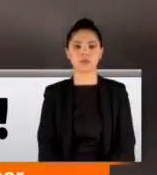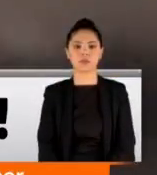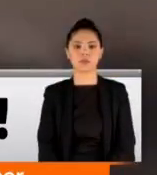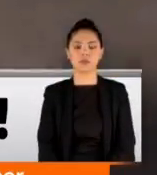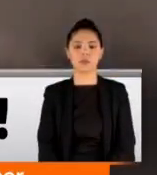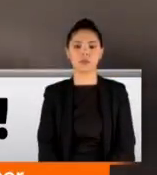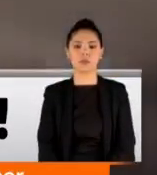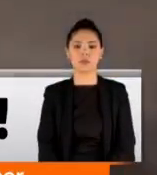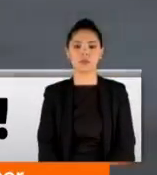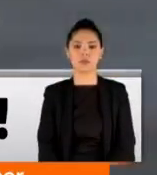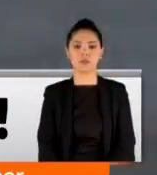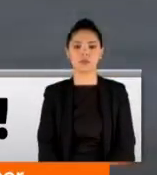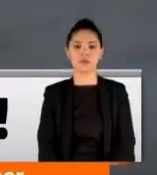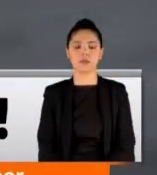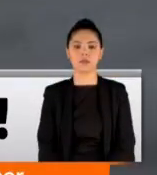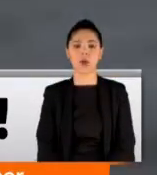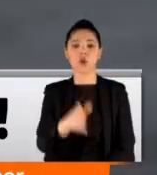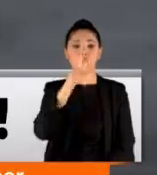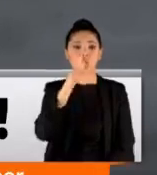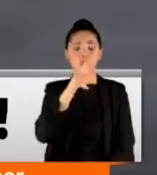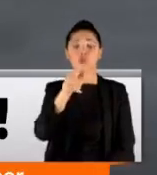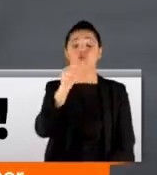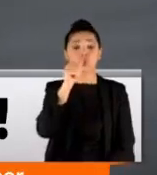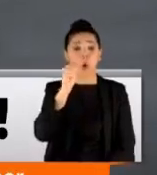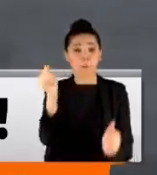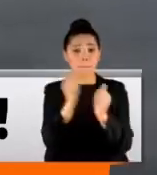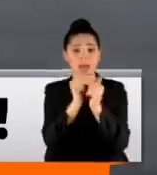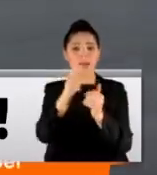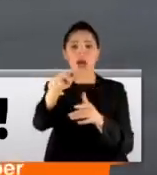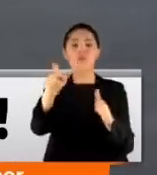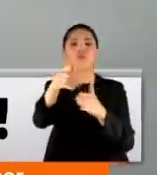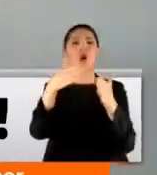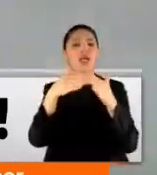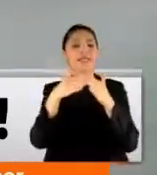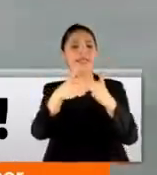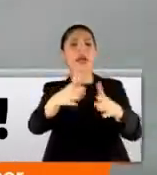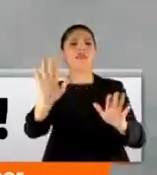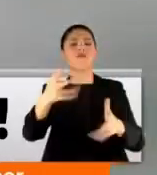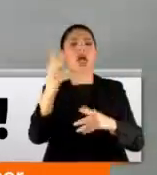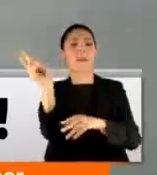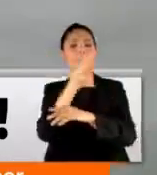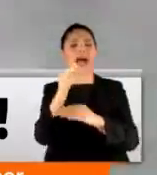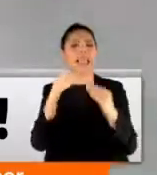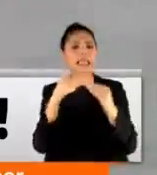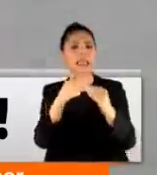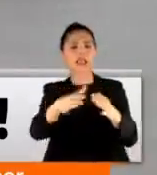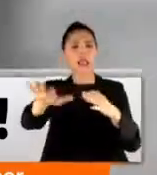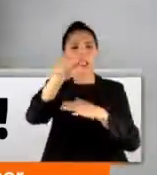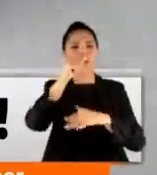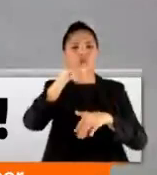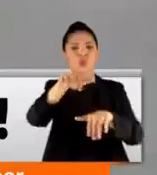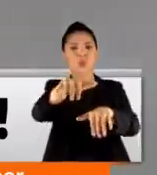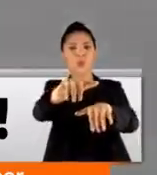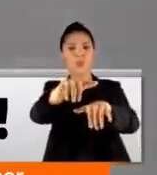falan hepsi, bak su çekildi bir anda. Suyla birlikte Sığacık Limanı'nda demirli yatlar, hatta açıktaki balıkçı tekneleri de oluşan